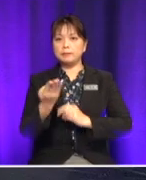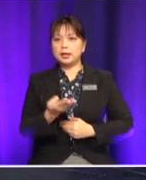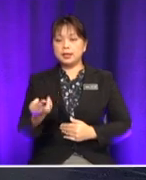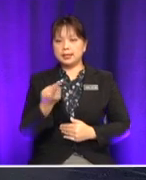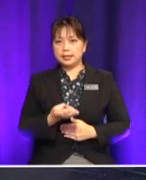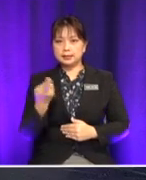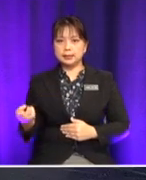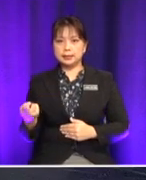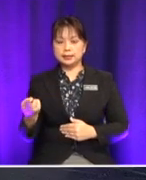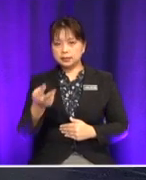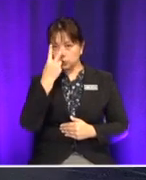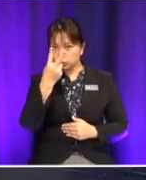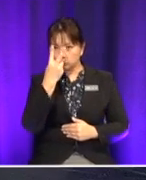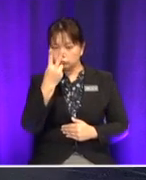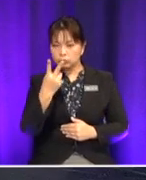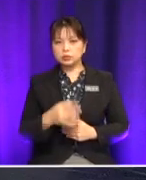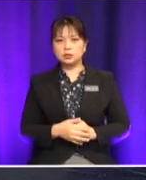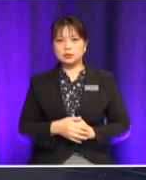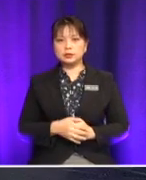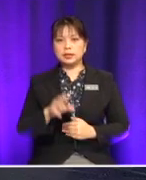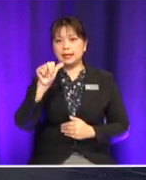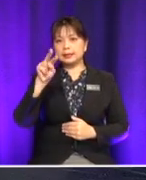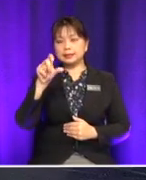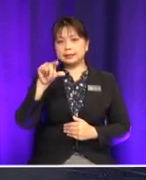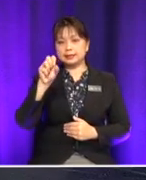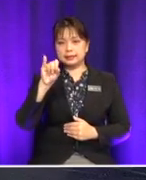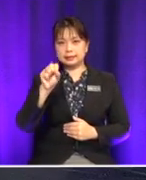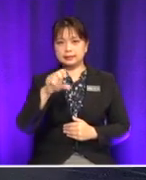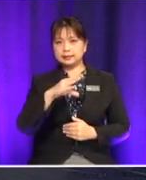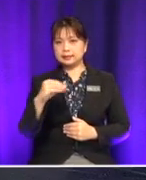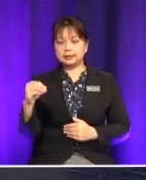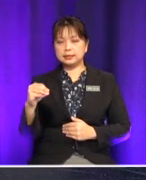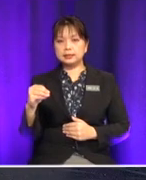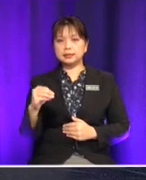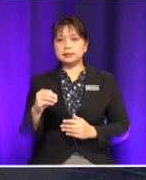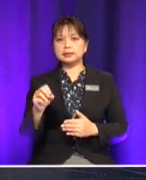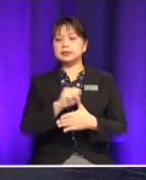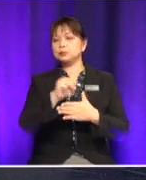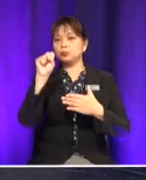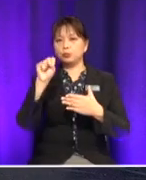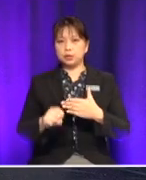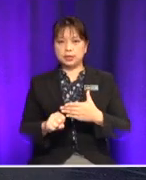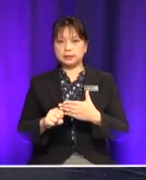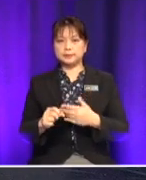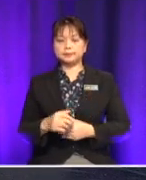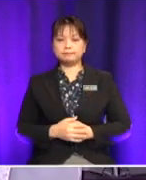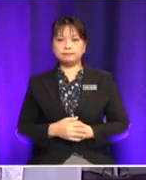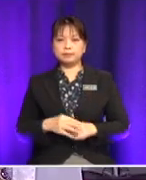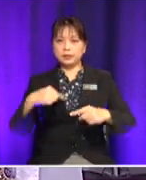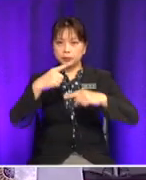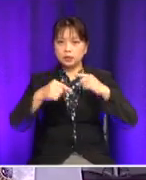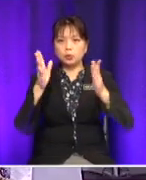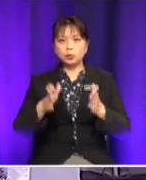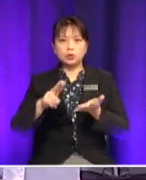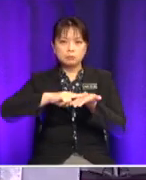memperhatikan keputusan analisis dan tafsiran data dan kesimpulan eh jadi bilangan baca